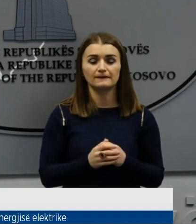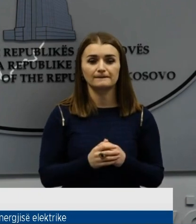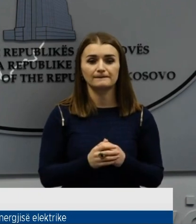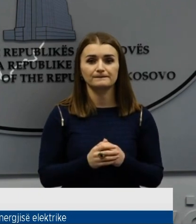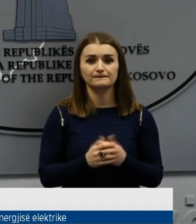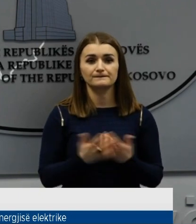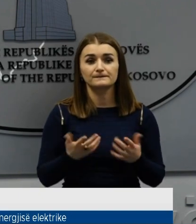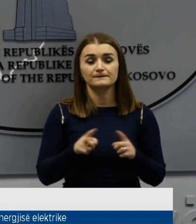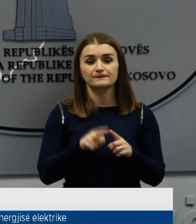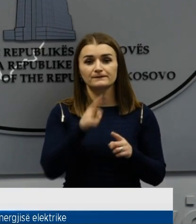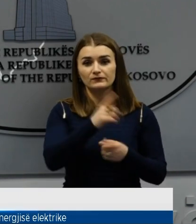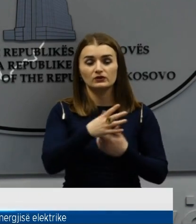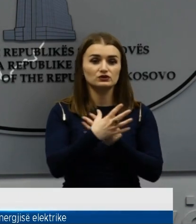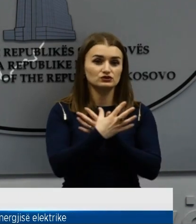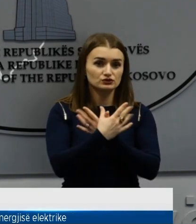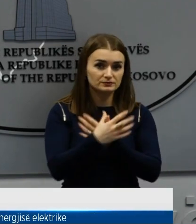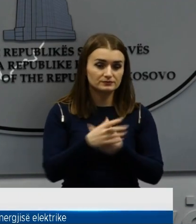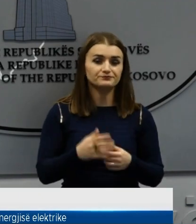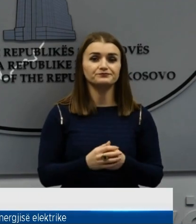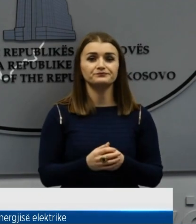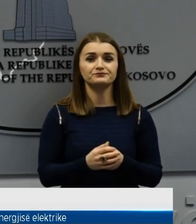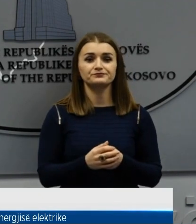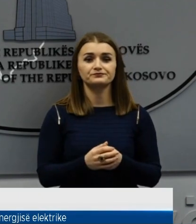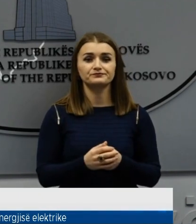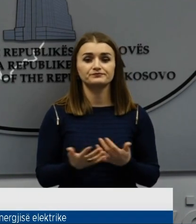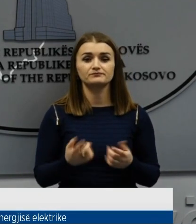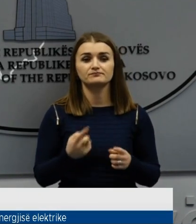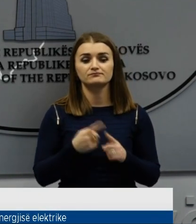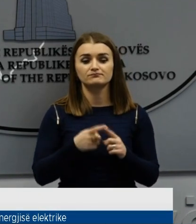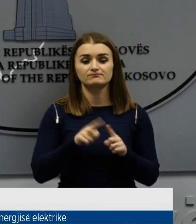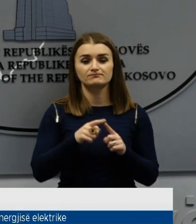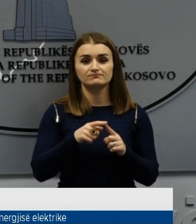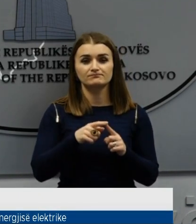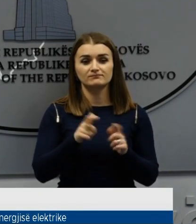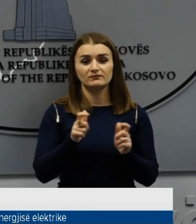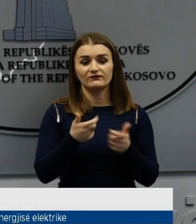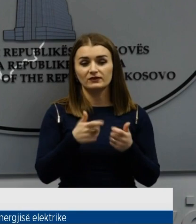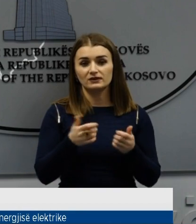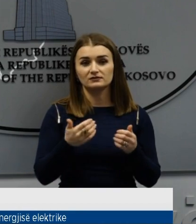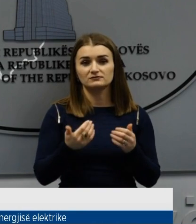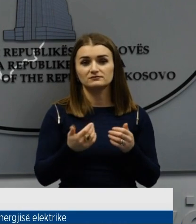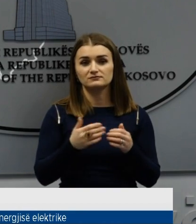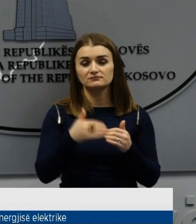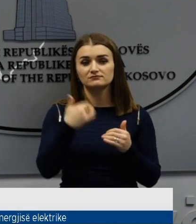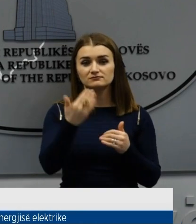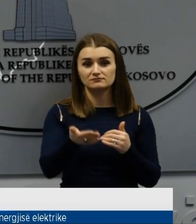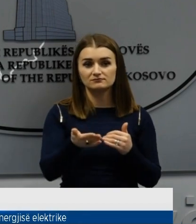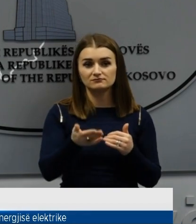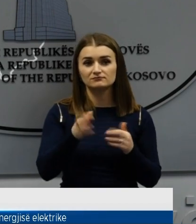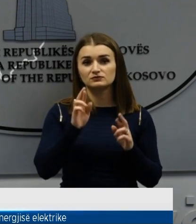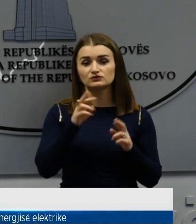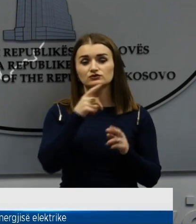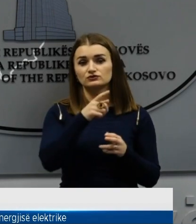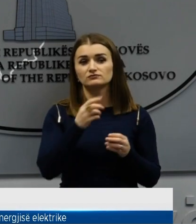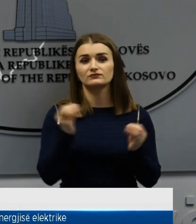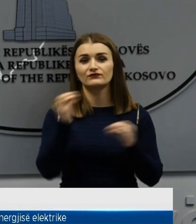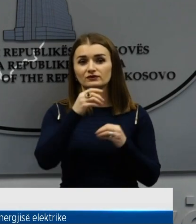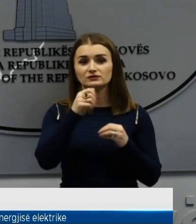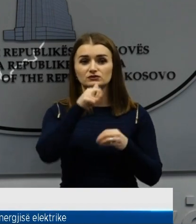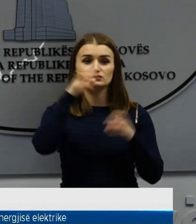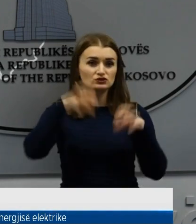Shqipëri me ndrimin e motit do të shpresojmë që do të ketë rreshje më shumë dhe që ata do të